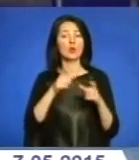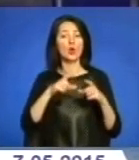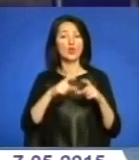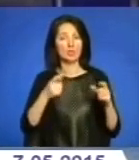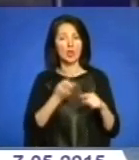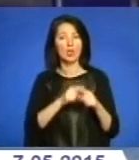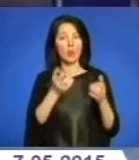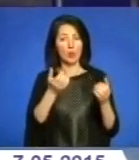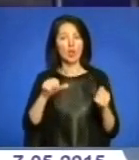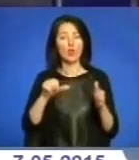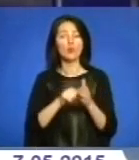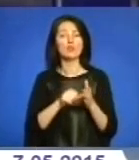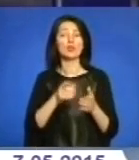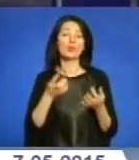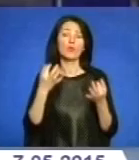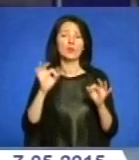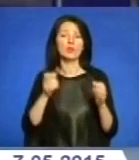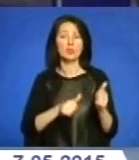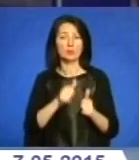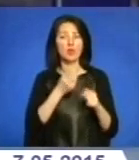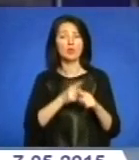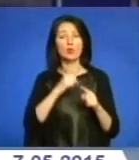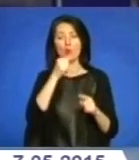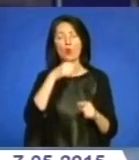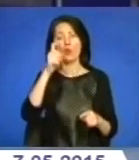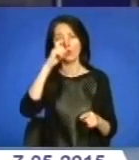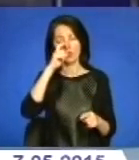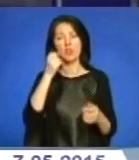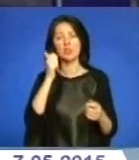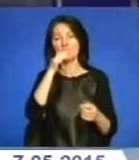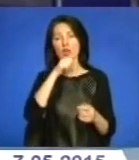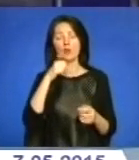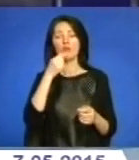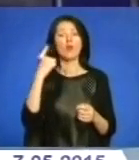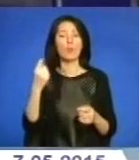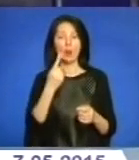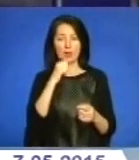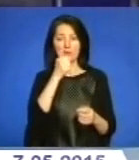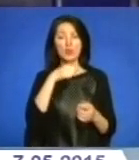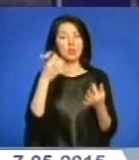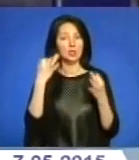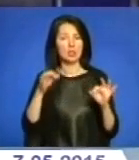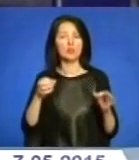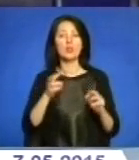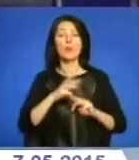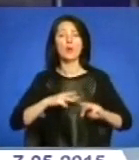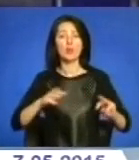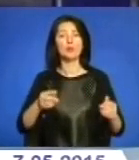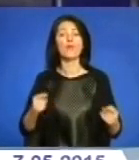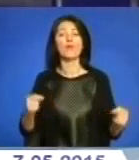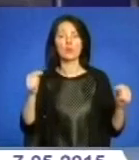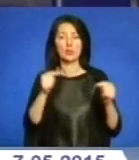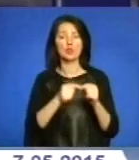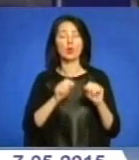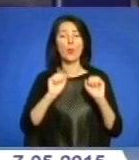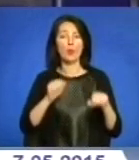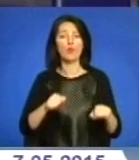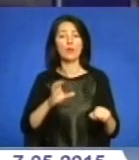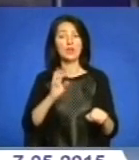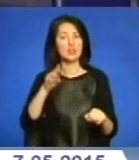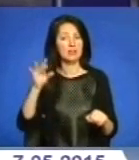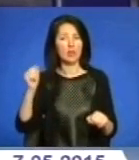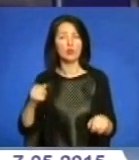визвольних змаганнях. Цьогоріч у квітні вперше за роки української незалежності парламентом визначено правовий статус і вшанування пам'яті борців